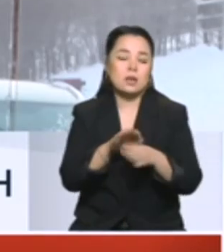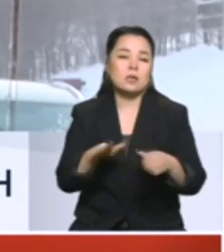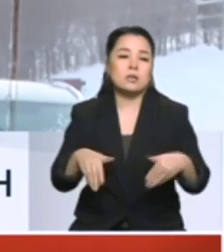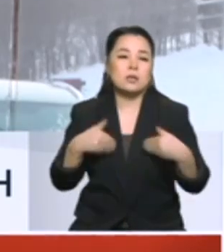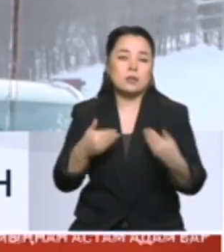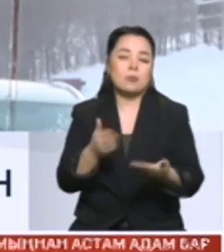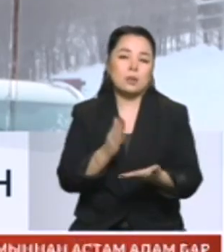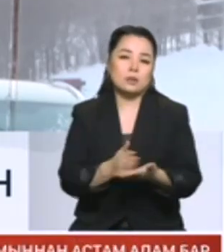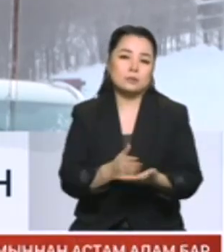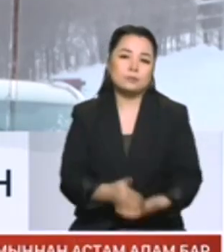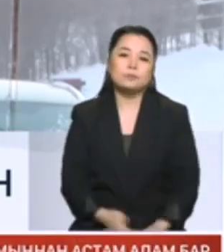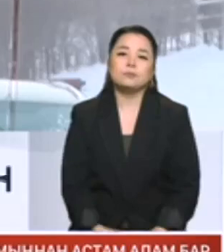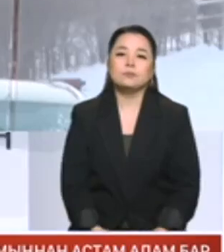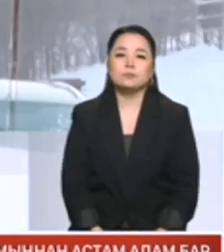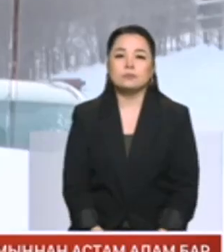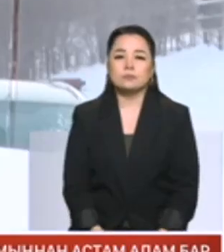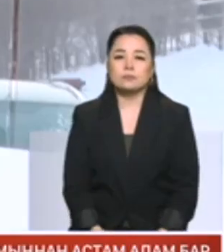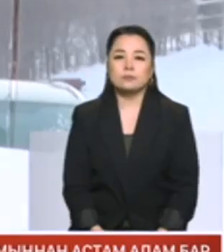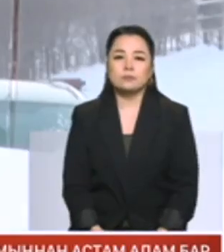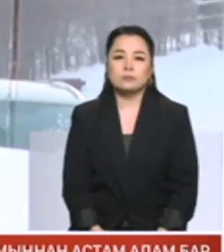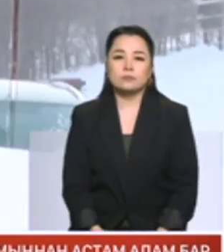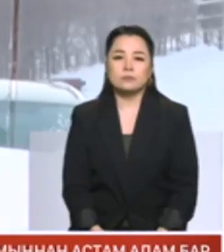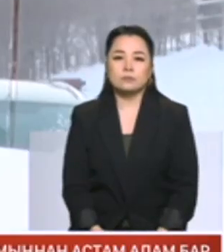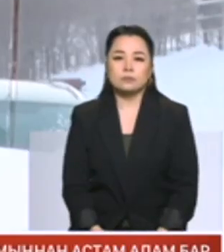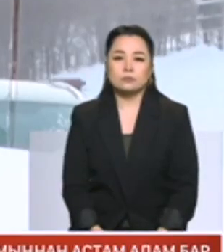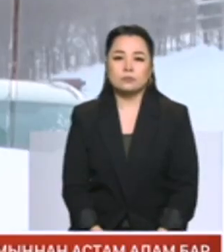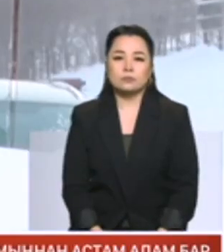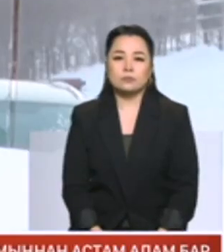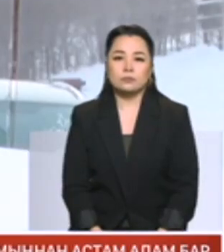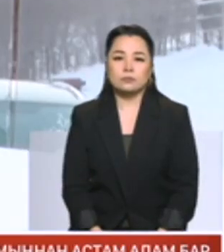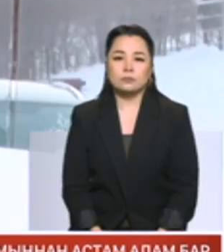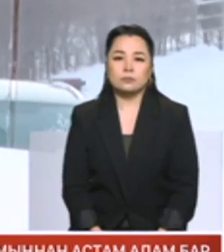жасауға кеңес берді. Досжан Маратұлы, Бақтияр Омар, ұлттық арна.